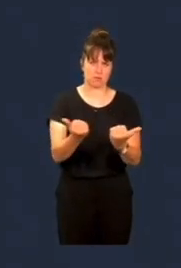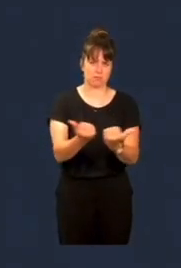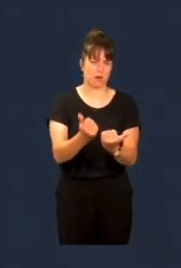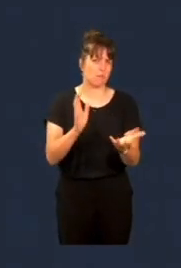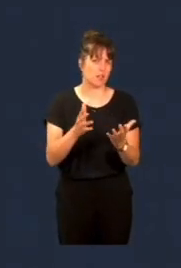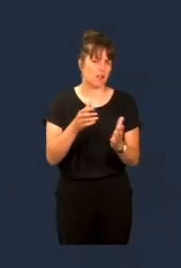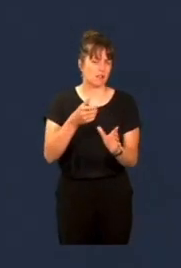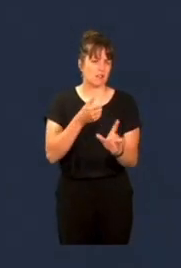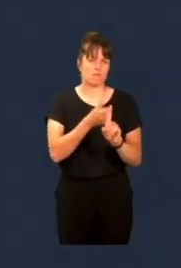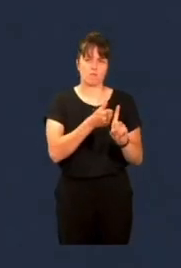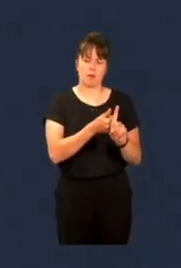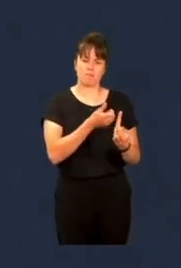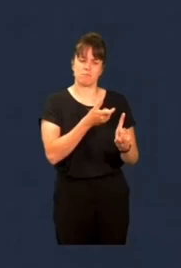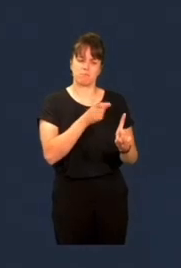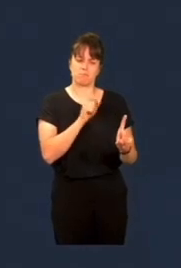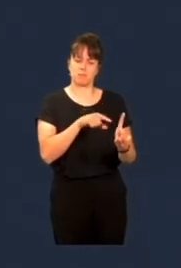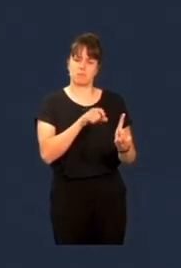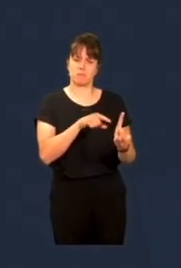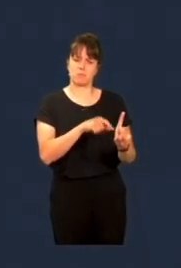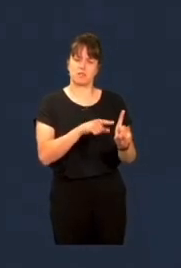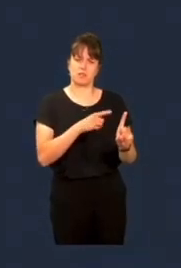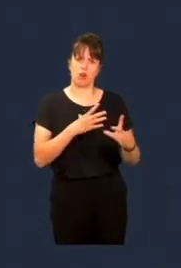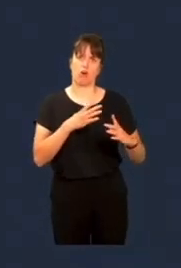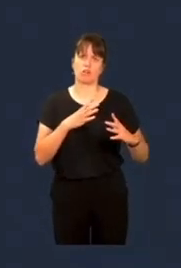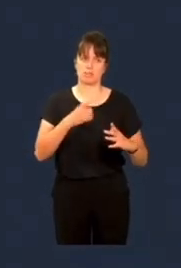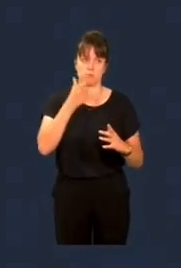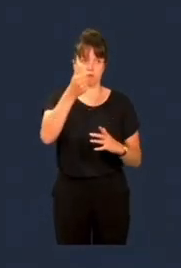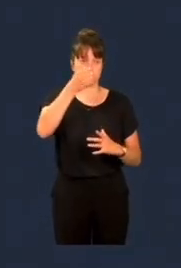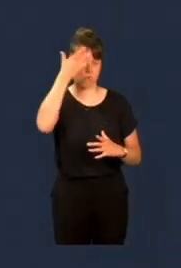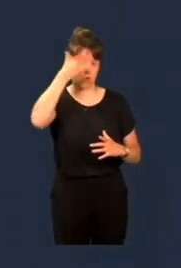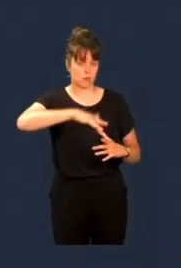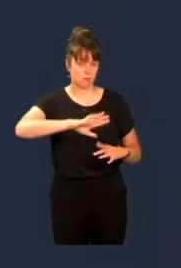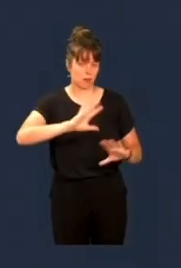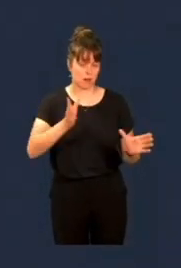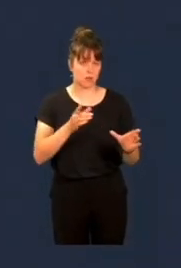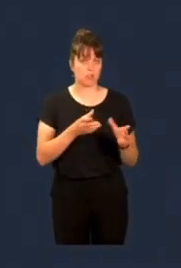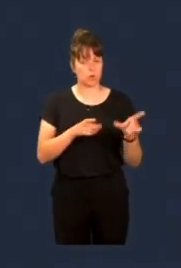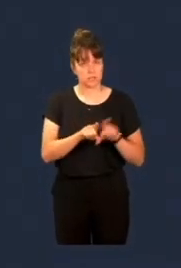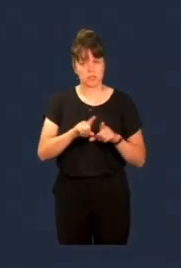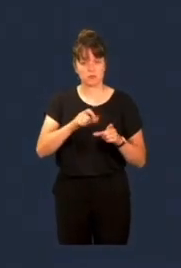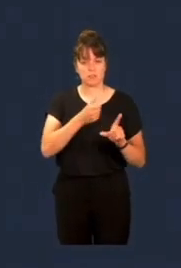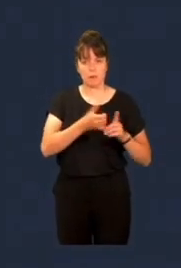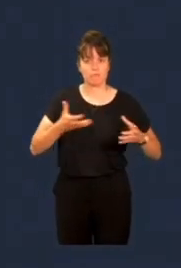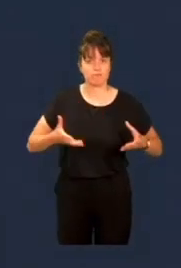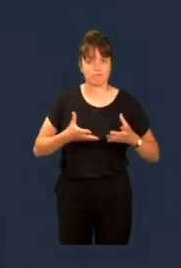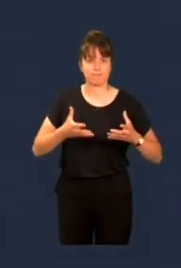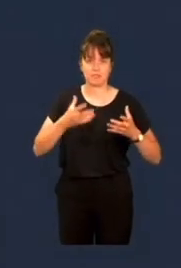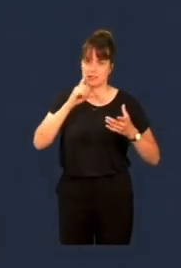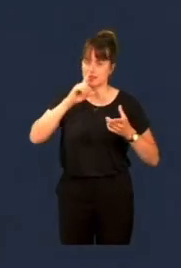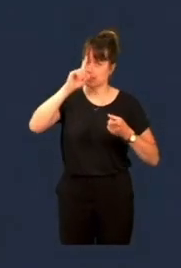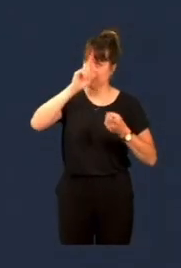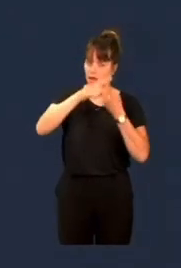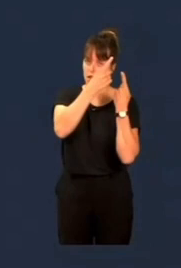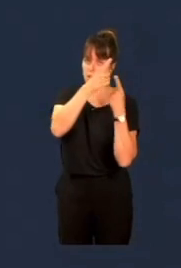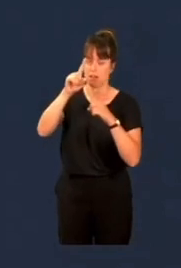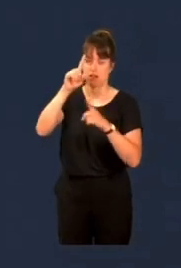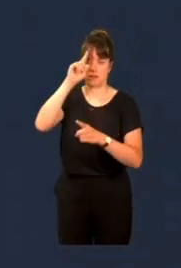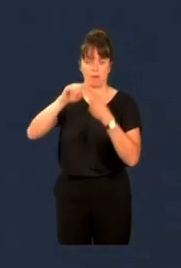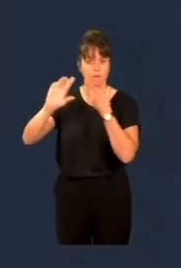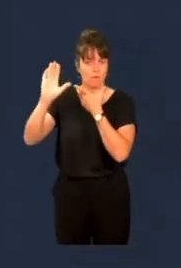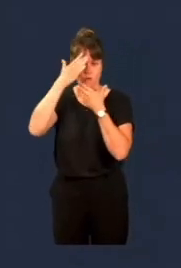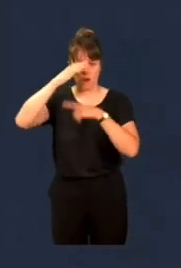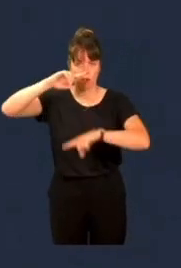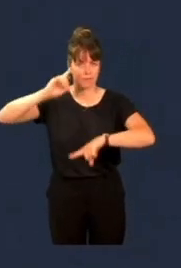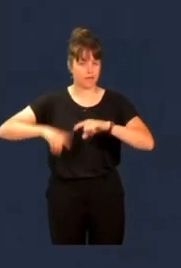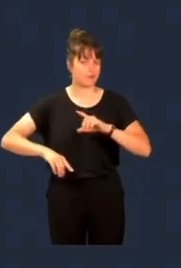de cette jeune femme pour faire abolir l'obligation du port du voile en Iran. En tout état de cause, le groupe LIS vous propose, bien qu'un